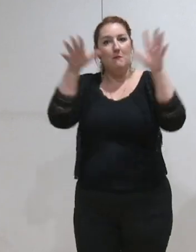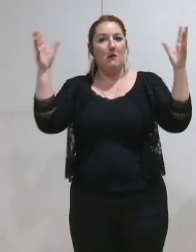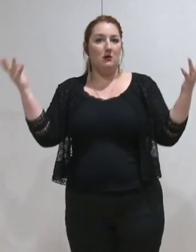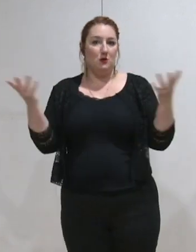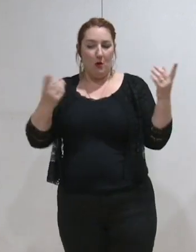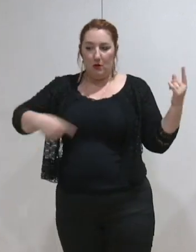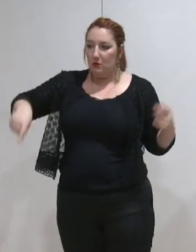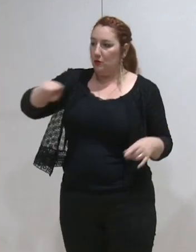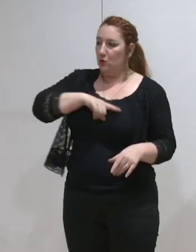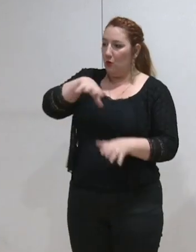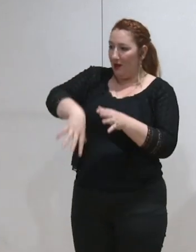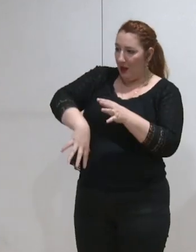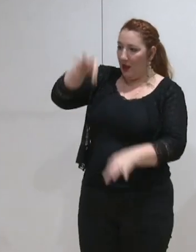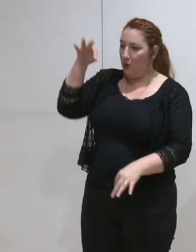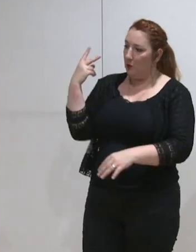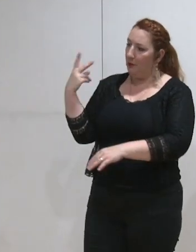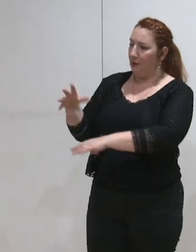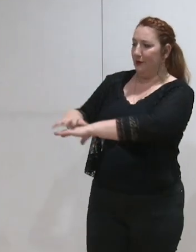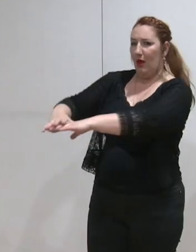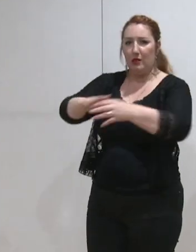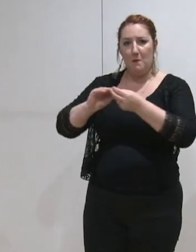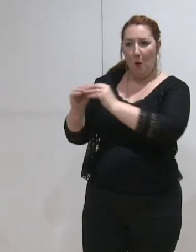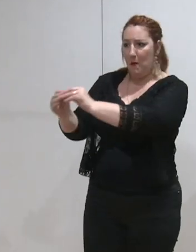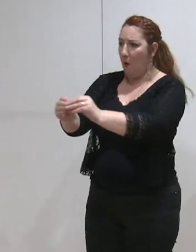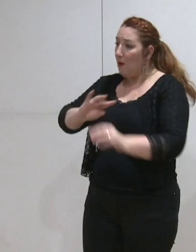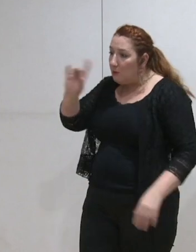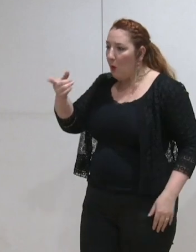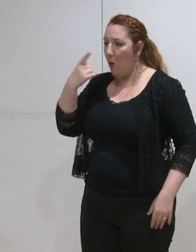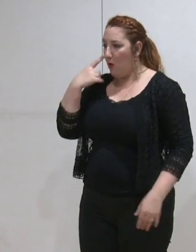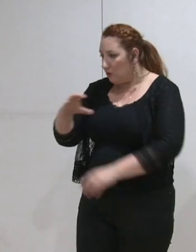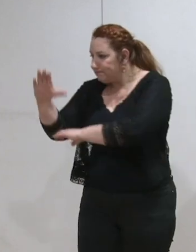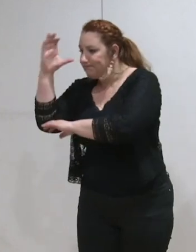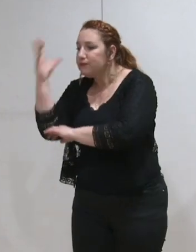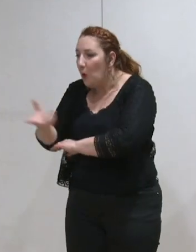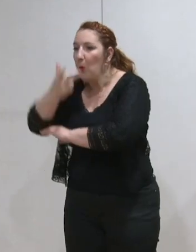difficultés que connaissent certains quartiers de notre ville je vous